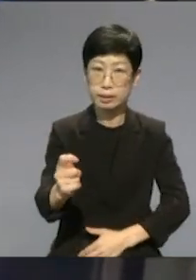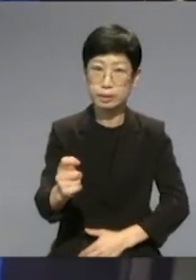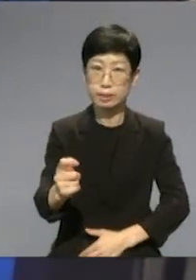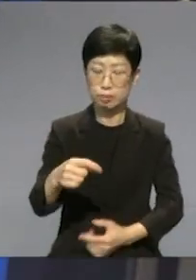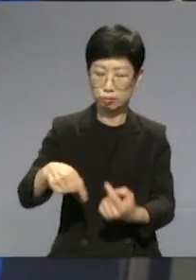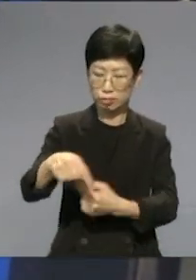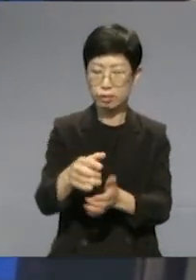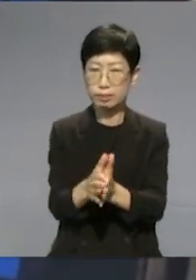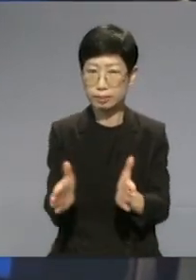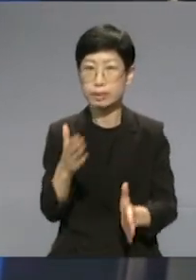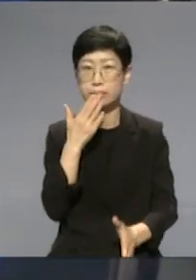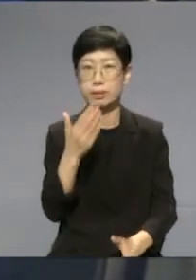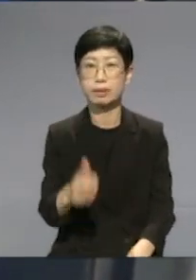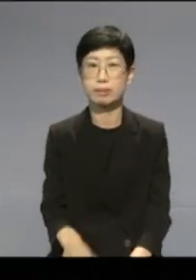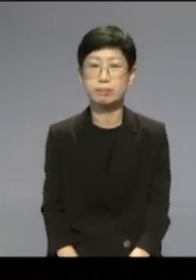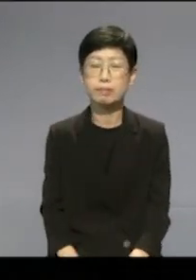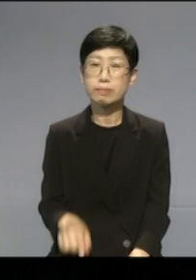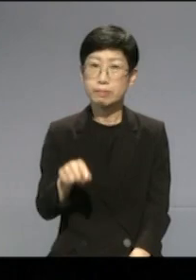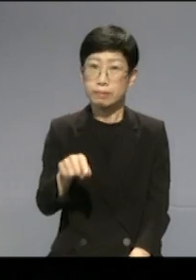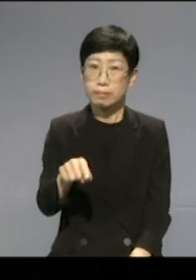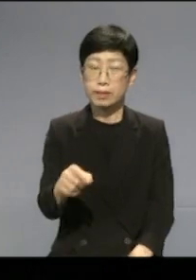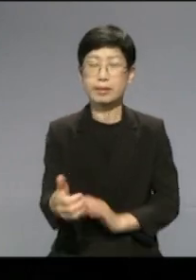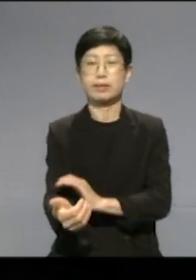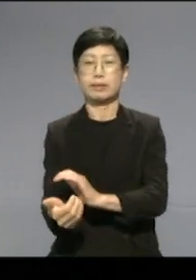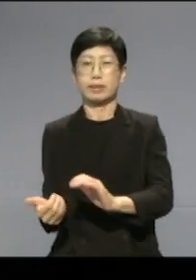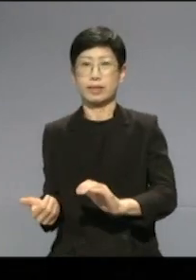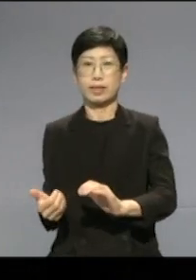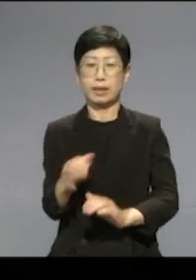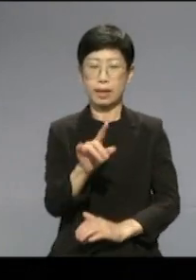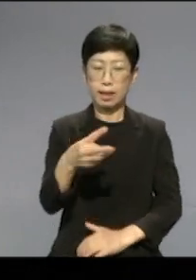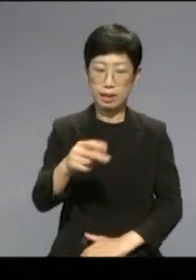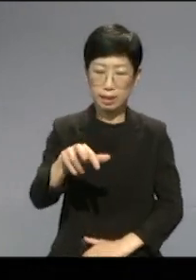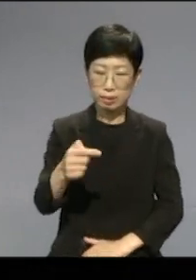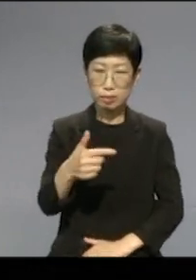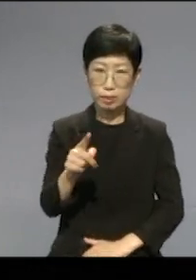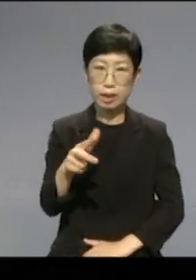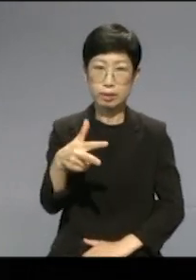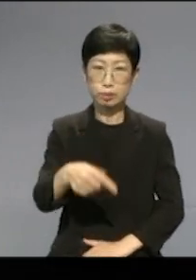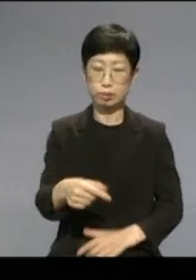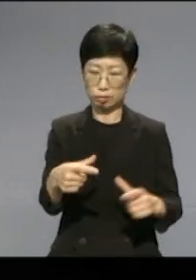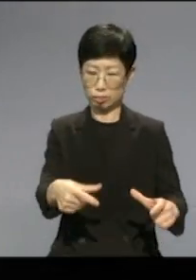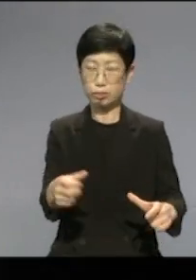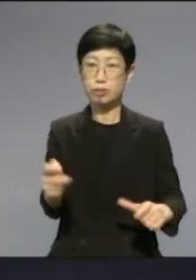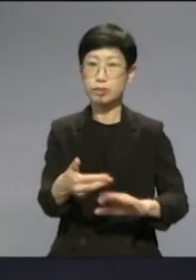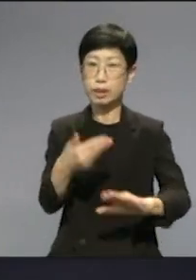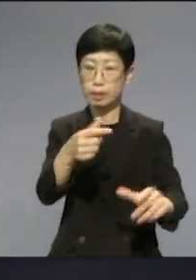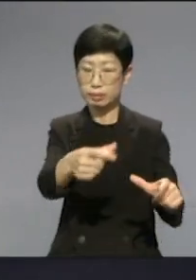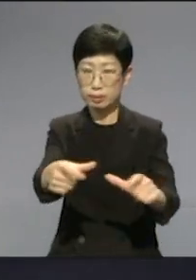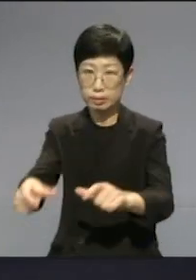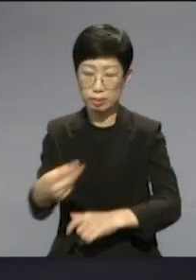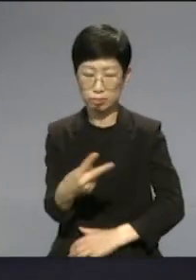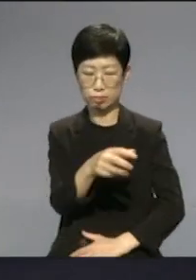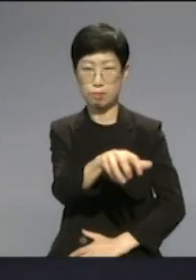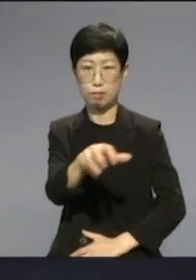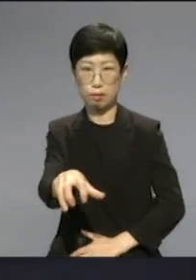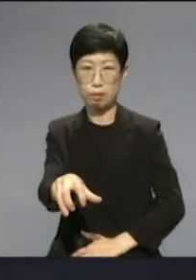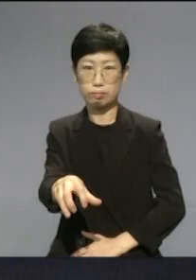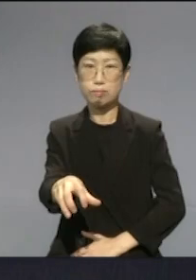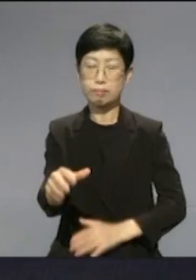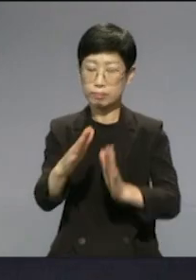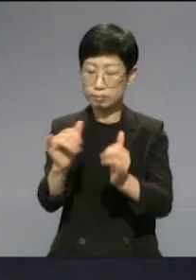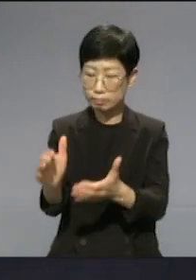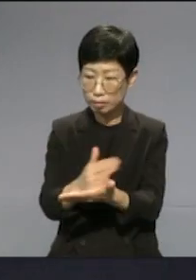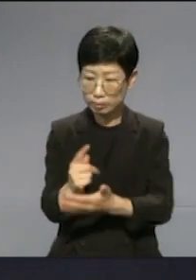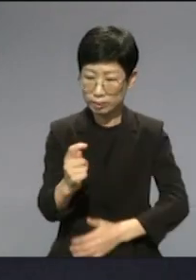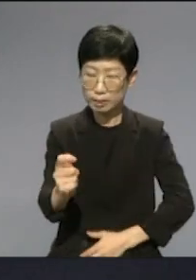가능해졌습니다 샌프란시스코에서 앞서 애리조나주의 피닉스와 텍사스의 오스틴에서도 무인택시가 허용됐지만